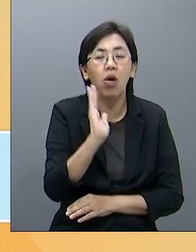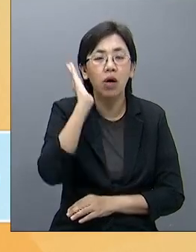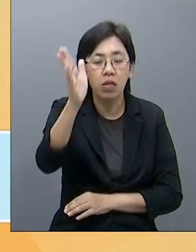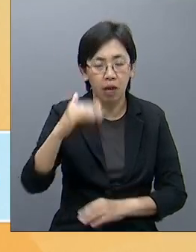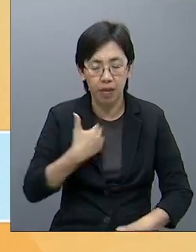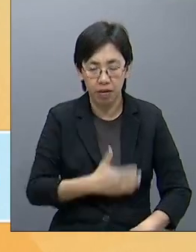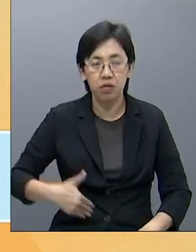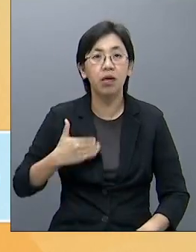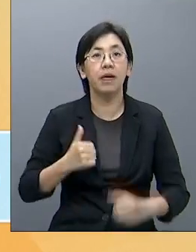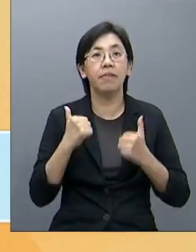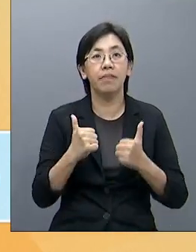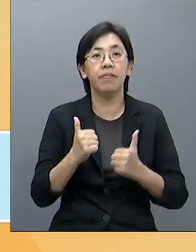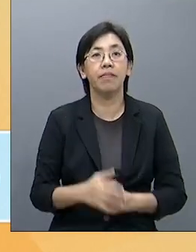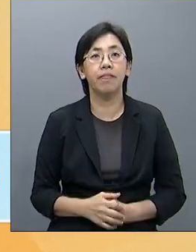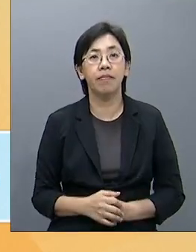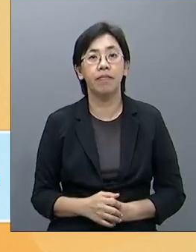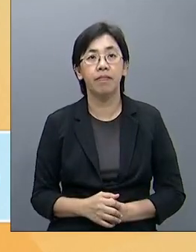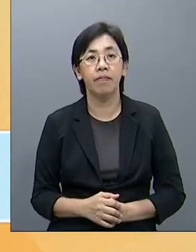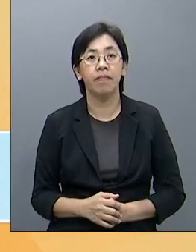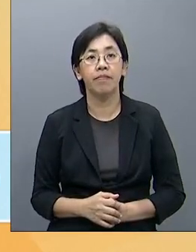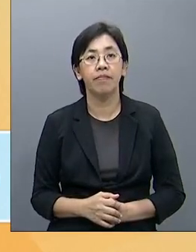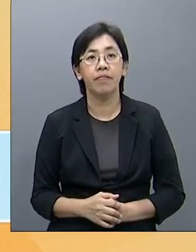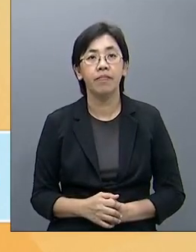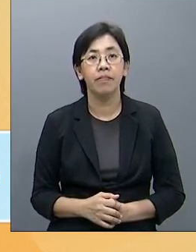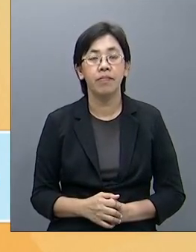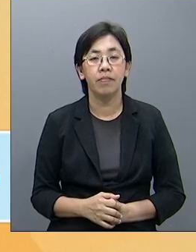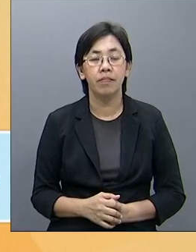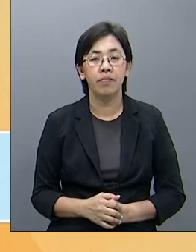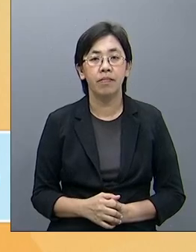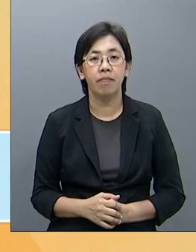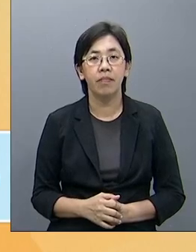้่เห็นว่ที่อาจาร์พูเมอสะครู่นี้เรื่